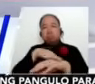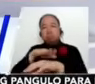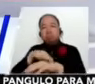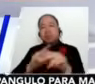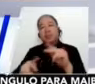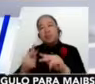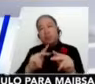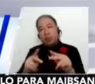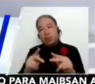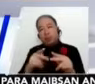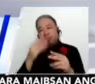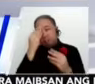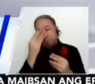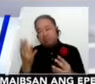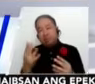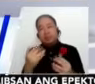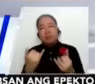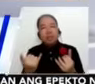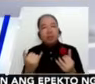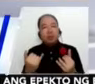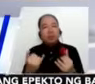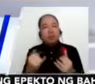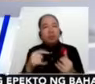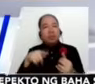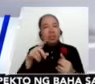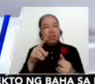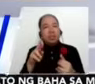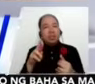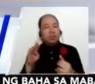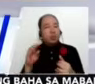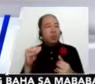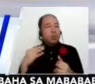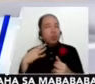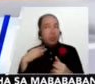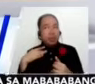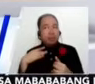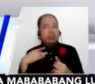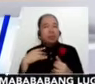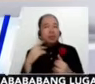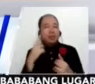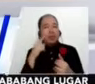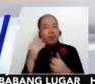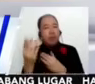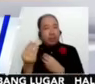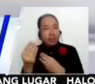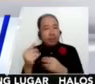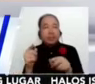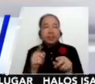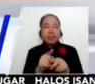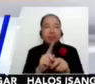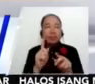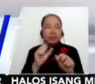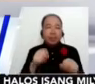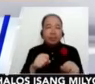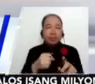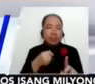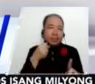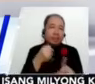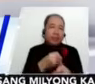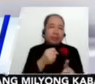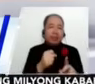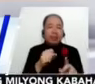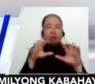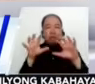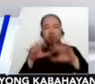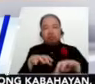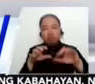sa ngayon, nakaantabay na lamang ang PDRRMO, ganun din tayo. Doon sa posibleng epekto ni Bagyong Christine,